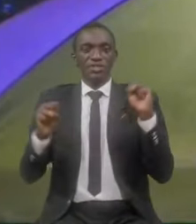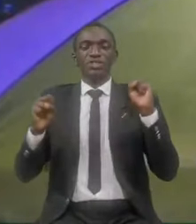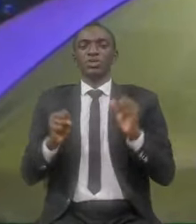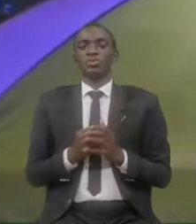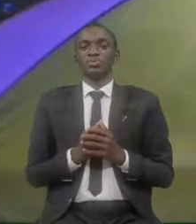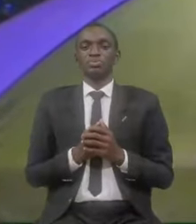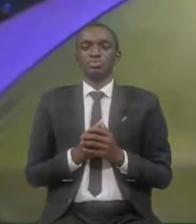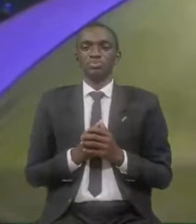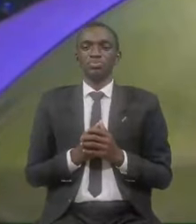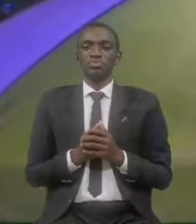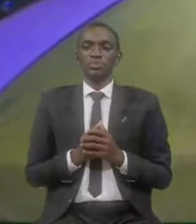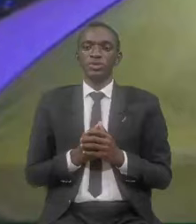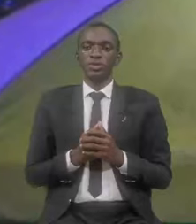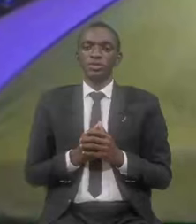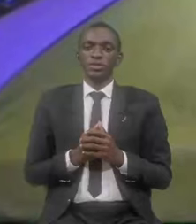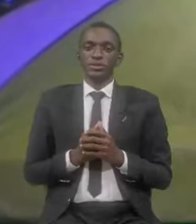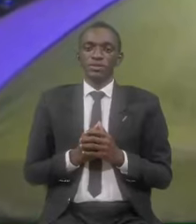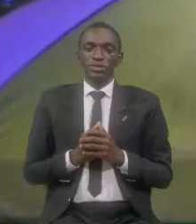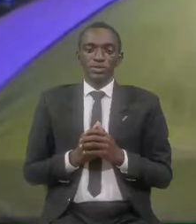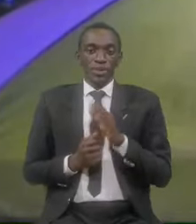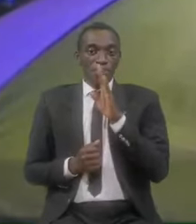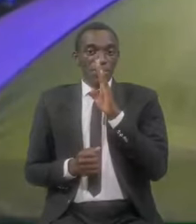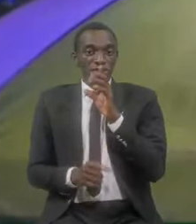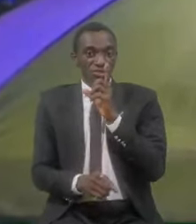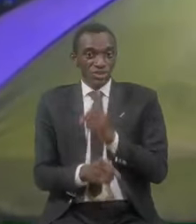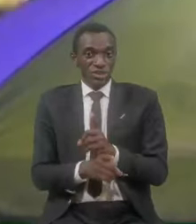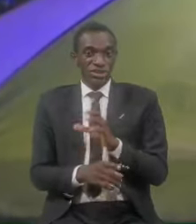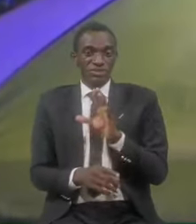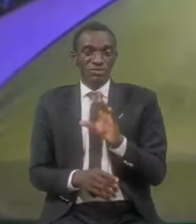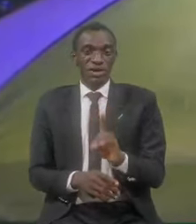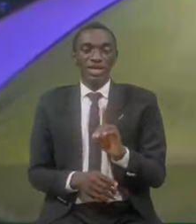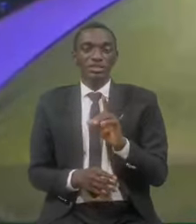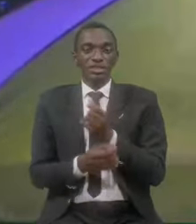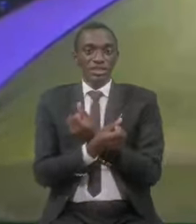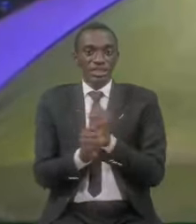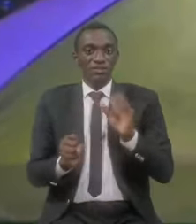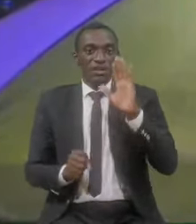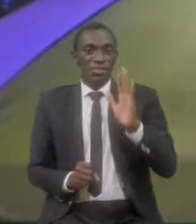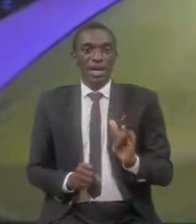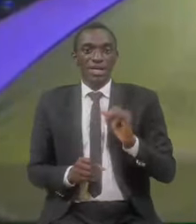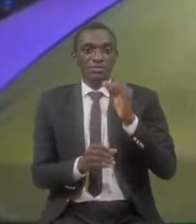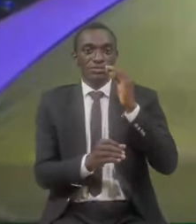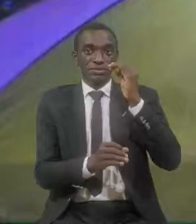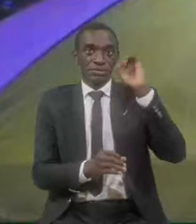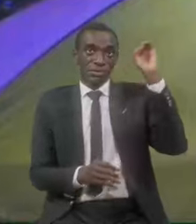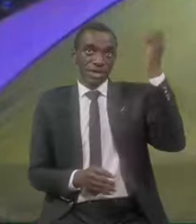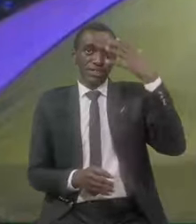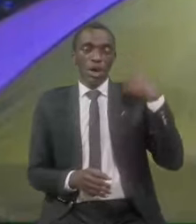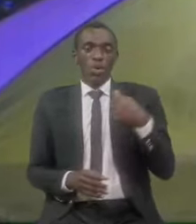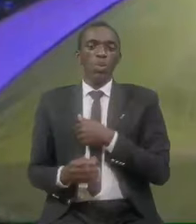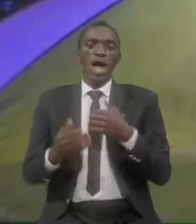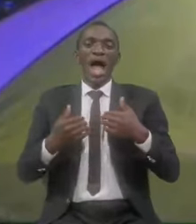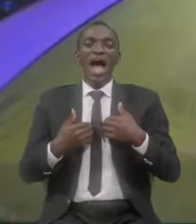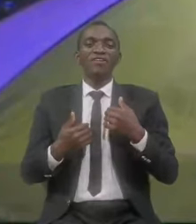salut. Étant justifié par la foi, nous avons la paix